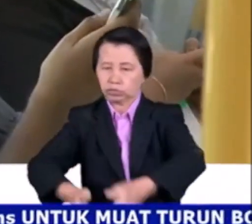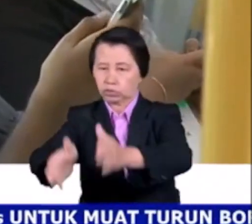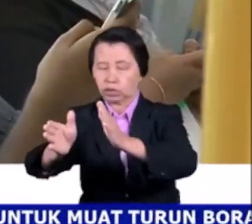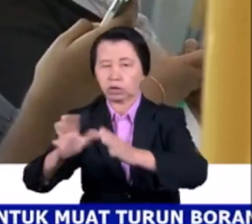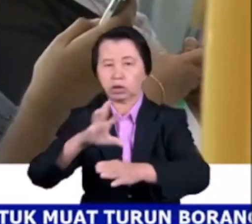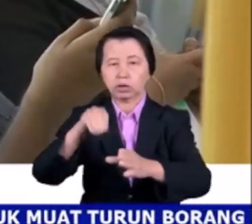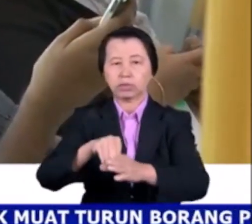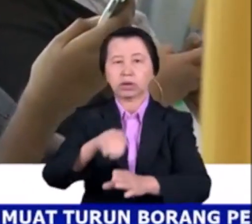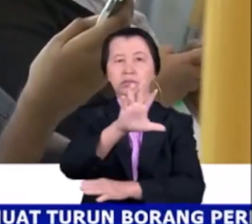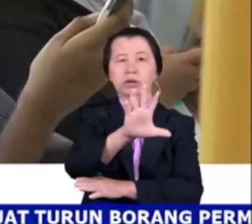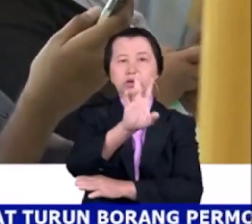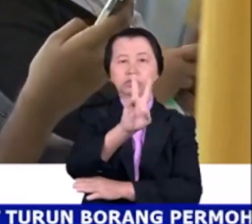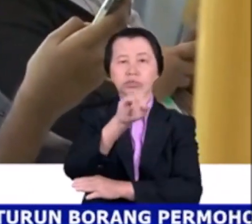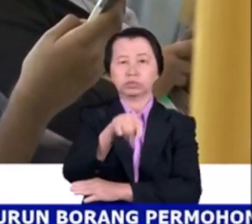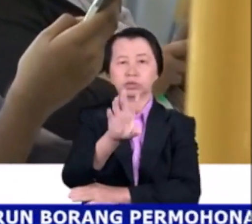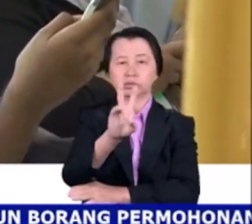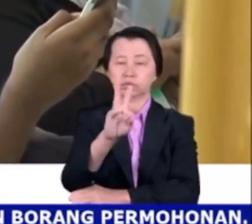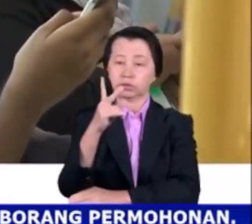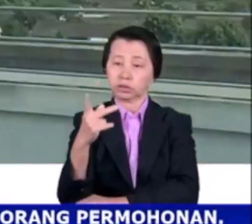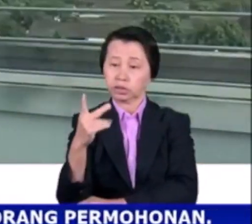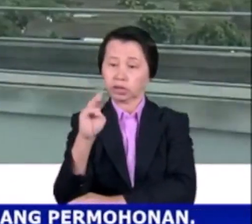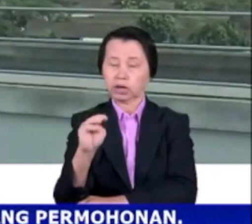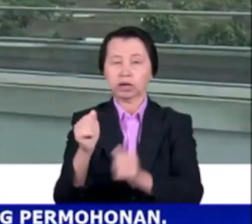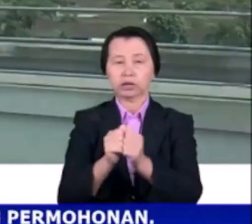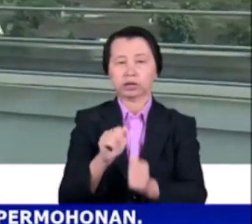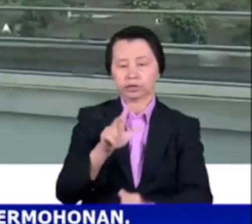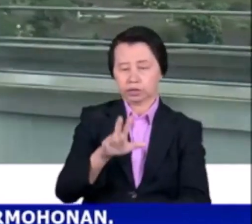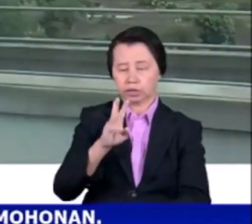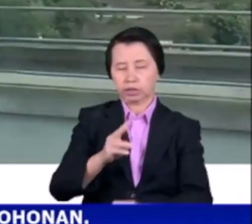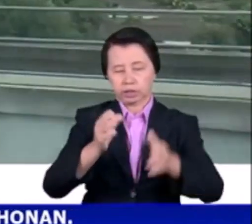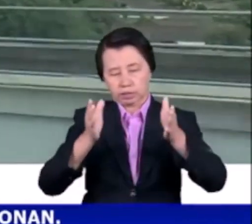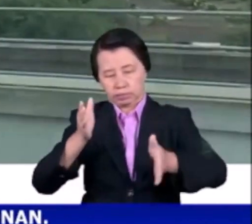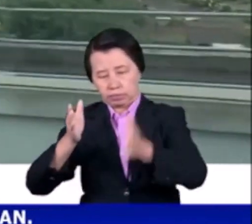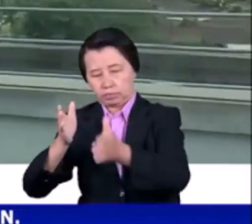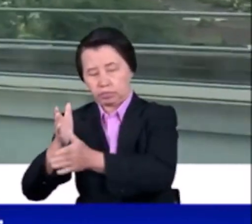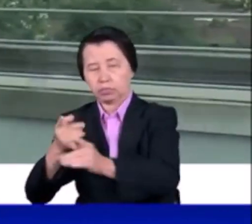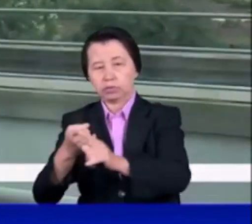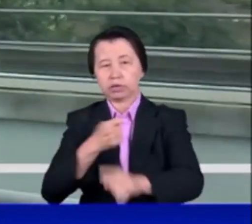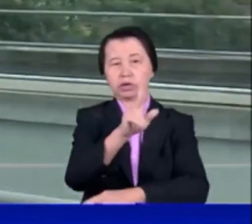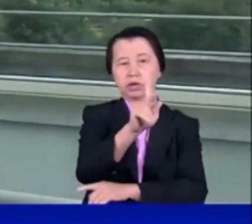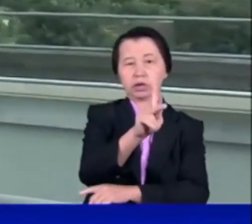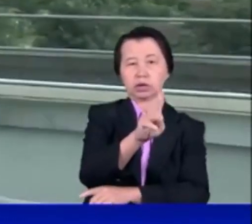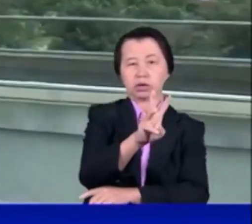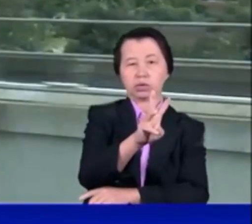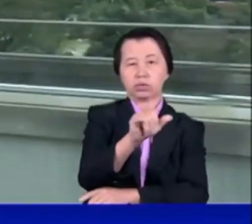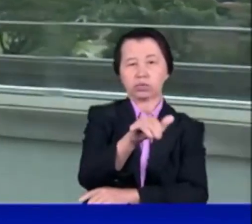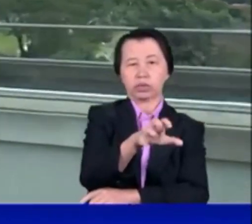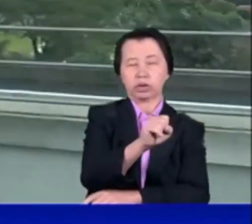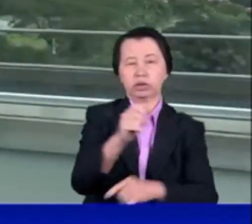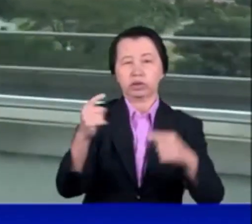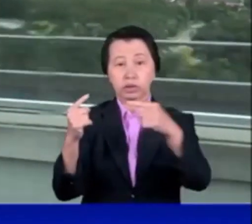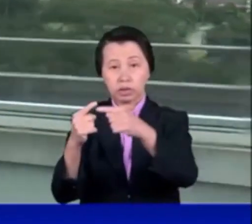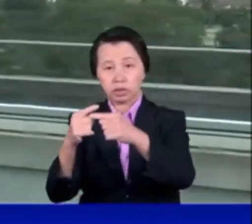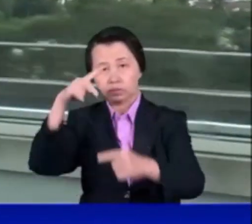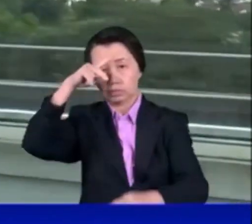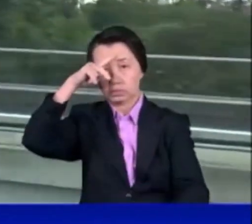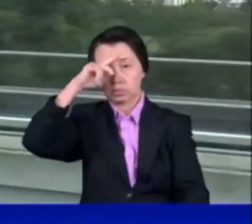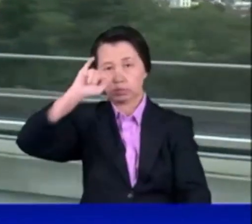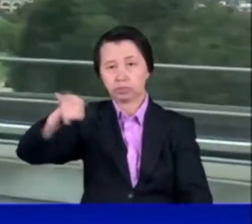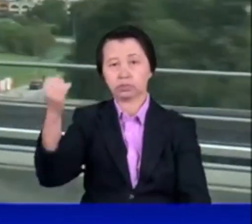Putrajaya merangkumi 57.7 km dengan 36 stesen bermula dari Kuasa Damansara ke Putrajaya.